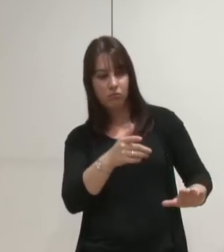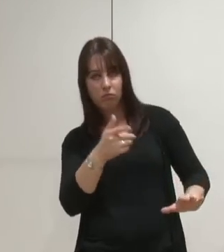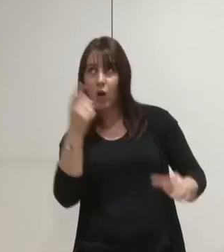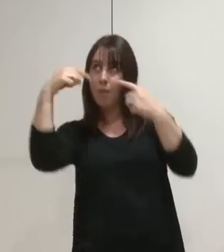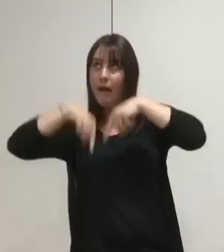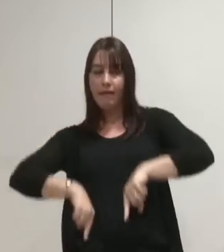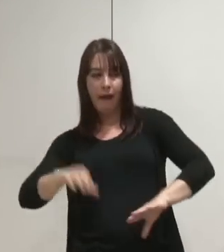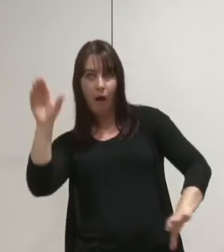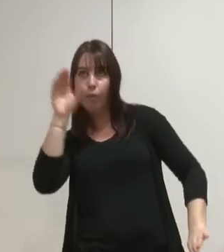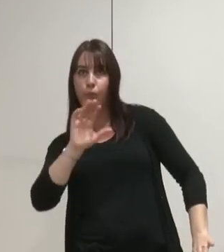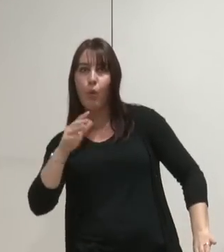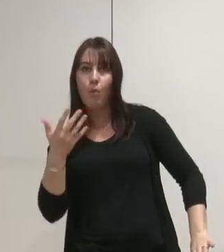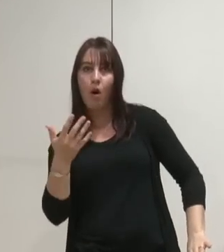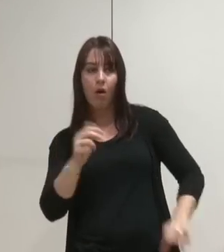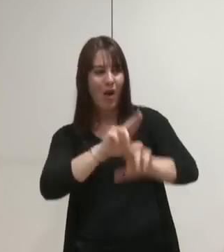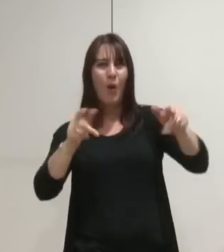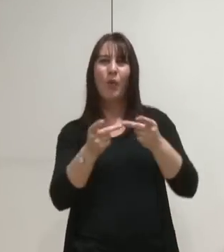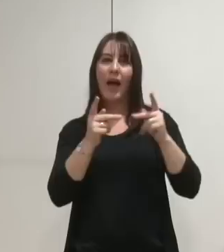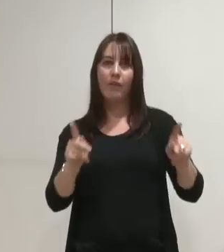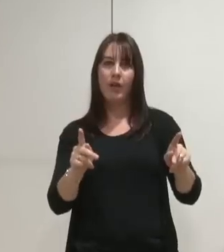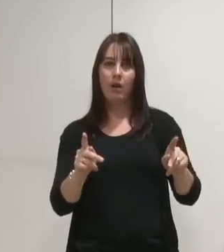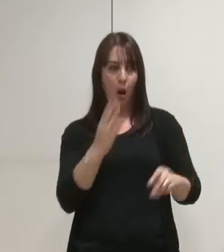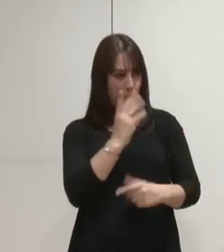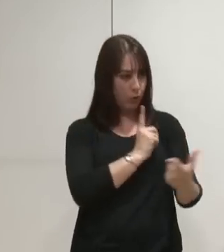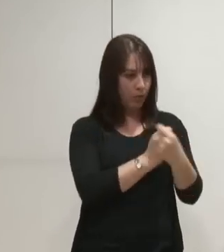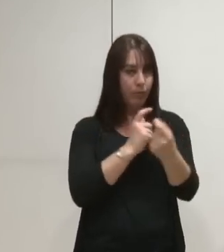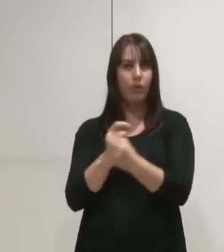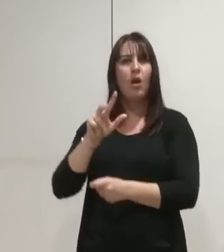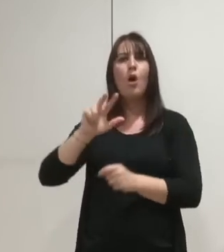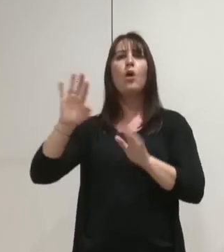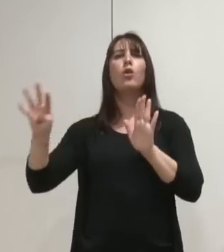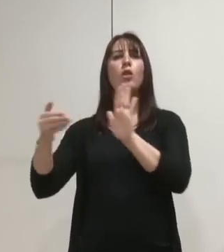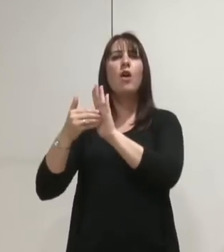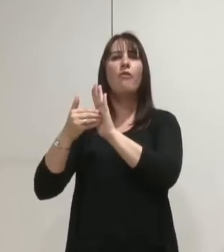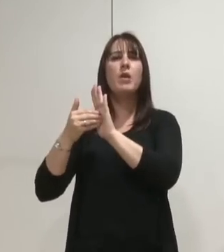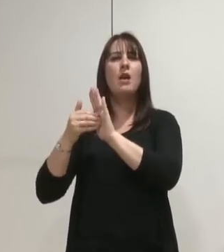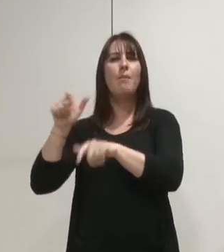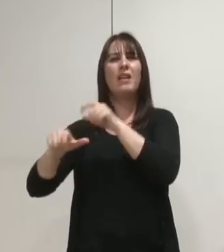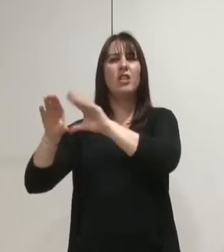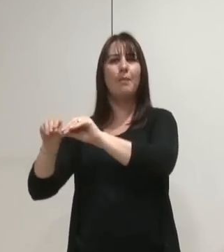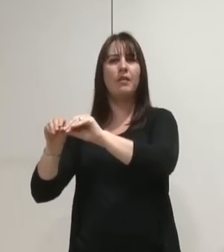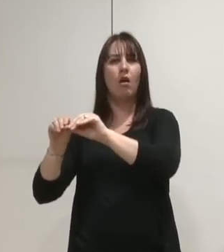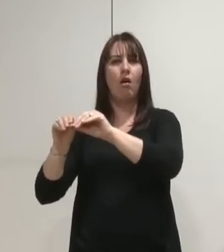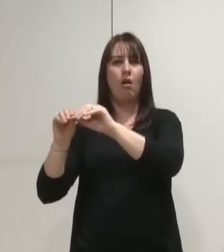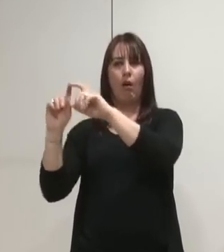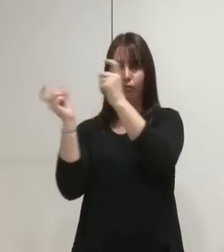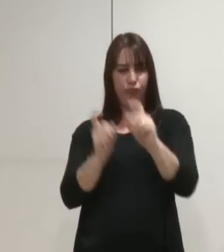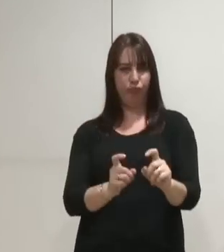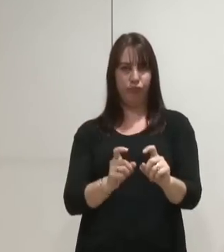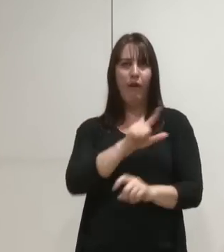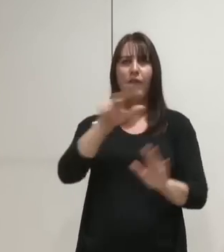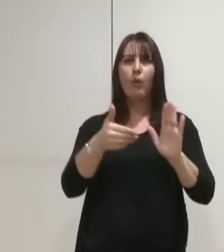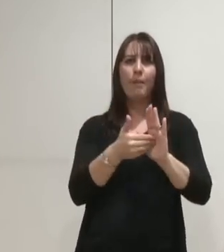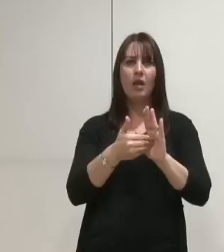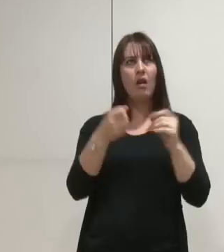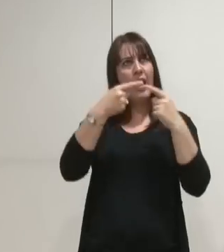autres par le biais de ses contrats de ville nous passons de 39000 habitants concerné à 23000 ce qui fait une baisse de 33